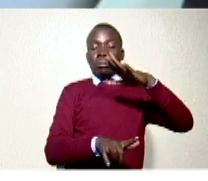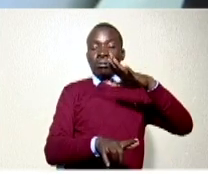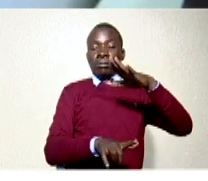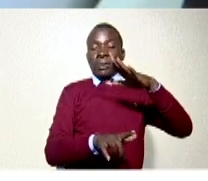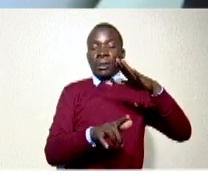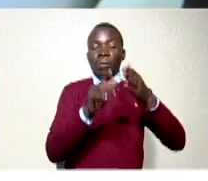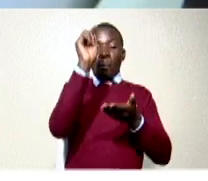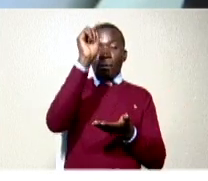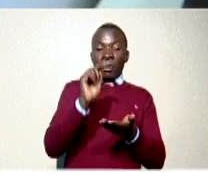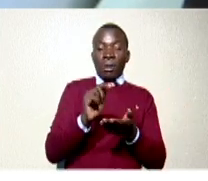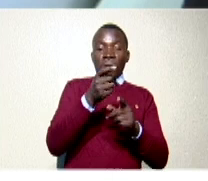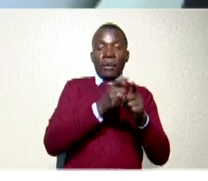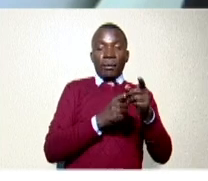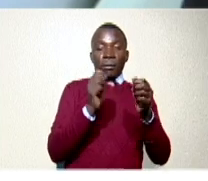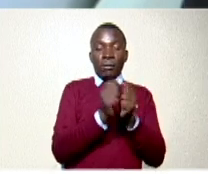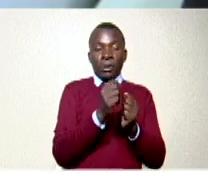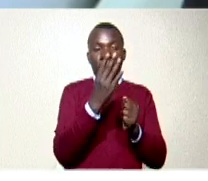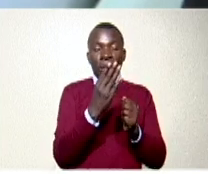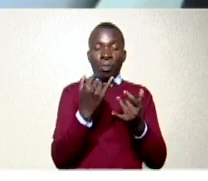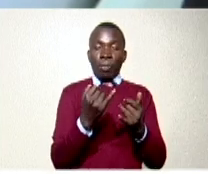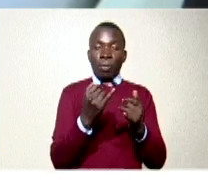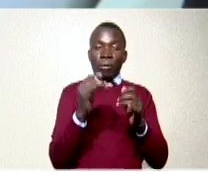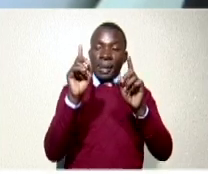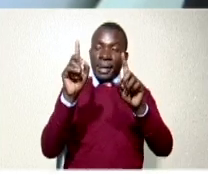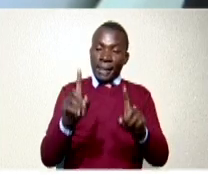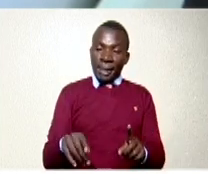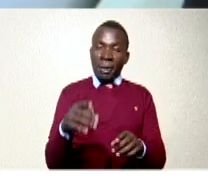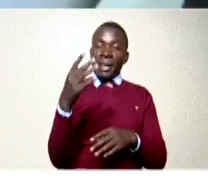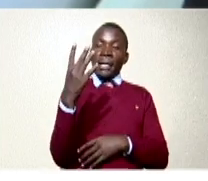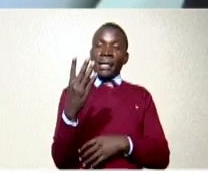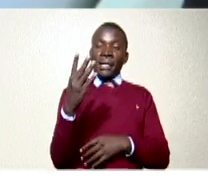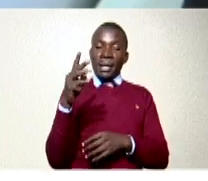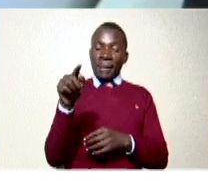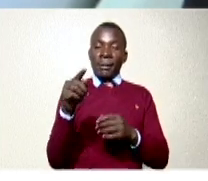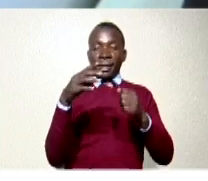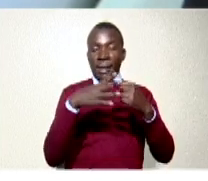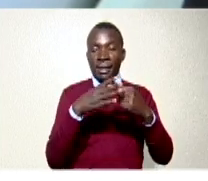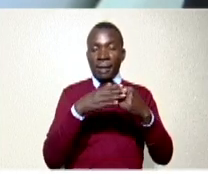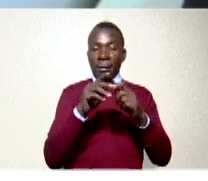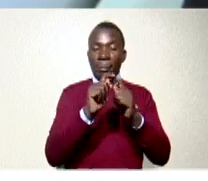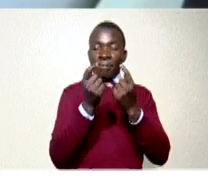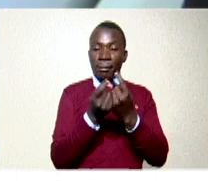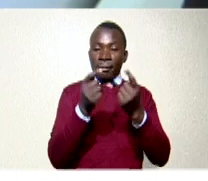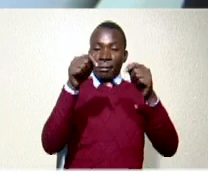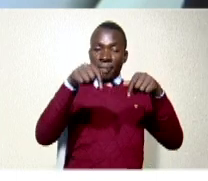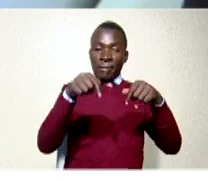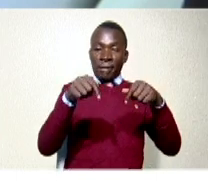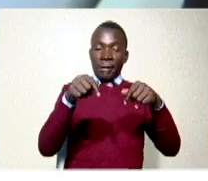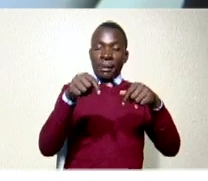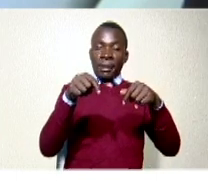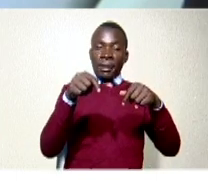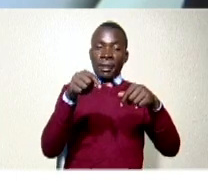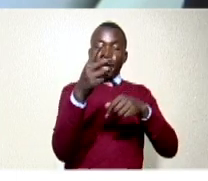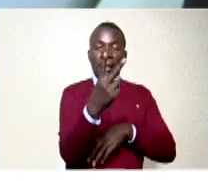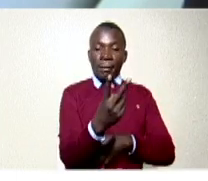muri 14 hafi bigeze kuri 4.5 icyenda ngira ngo muri iki gihembwe twavuyemo cya kabiri